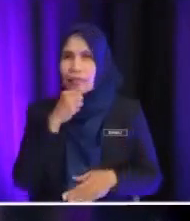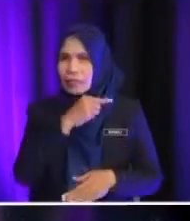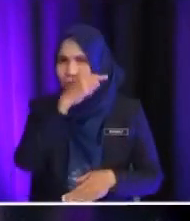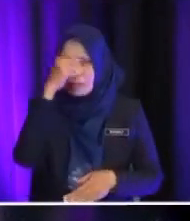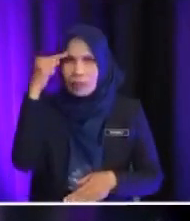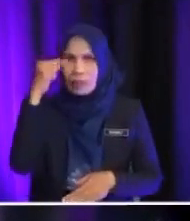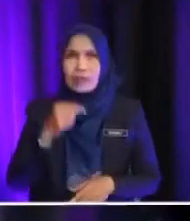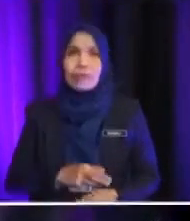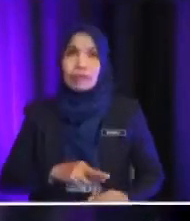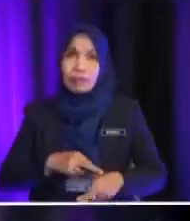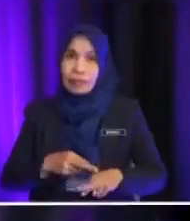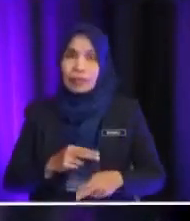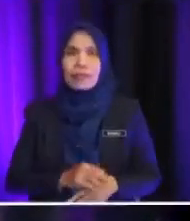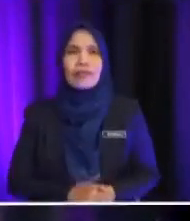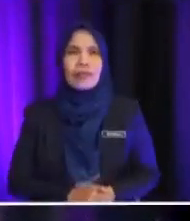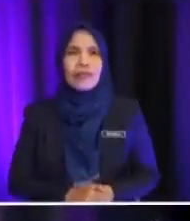campuran. Herba campuran. Okey.